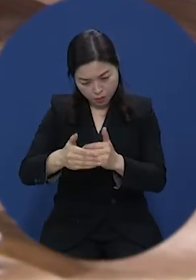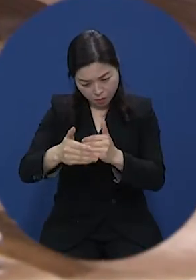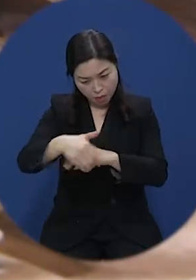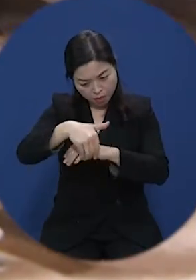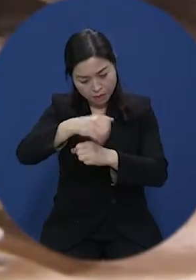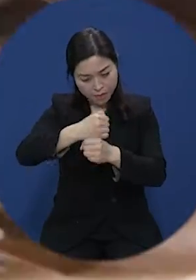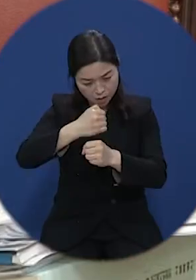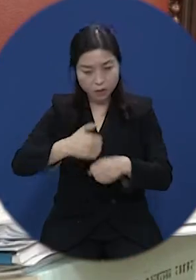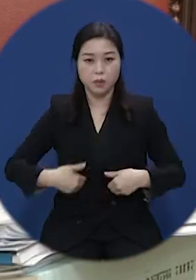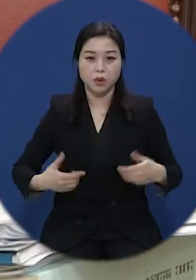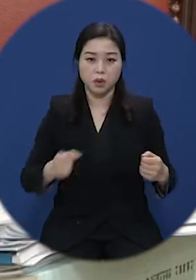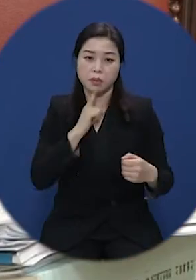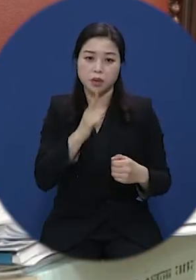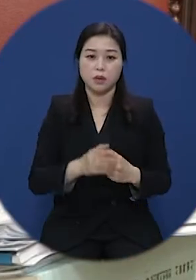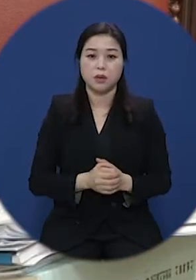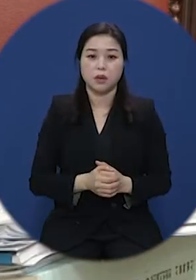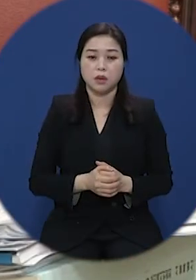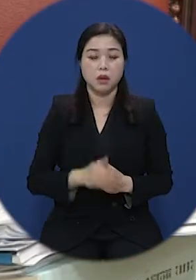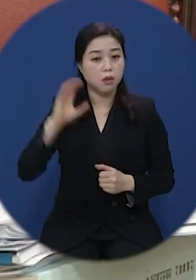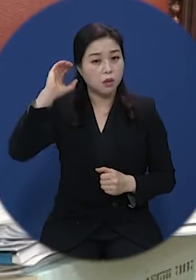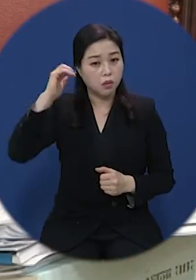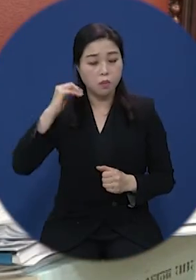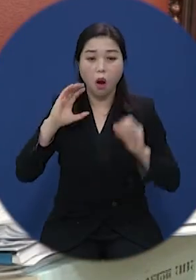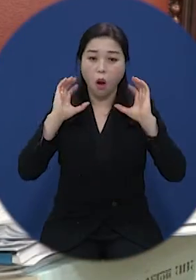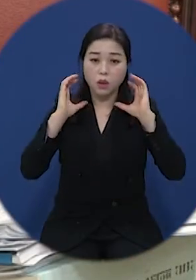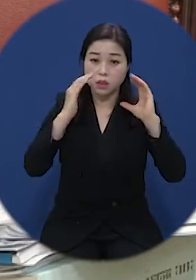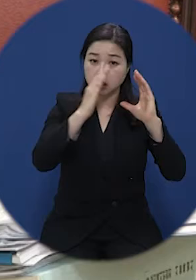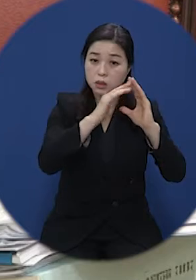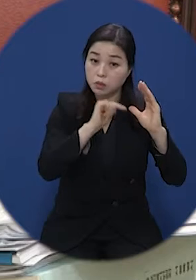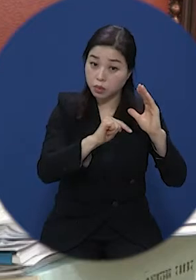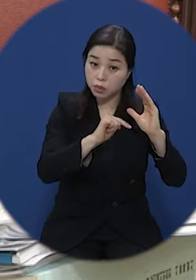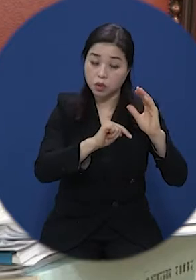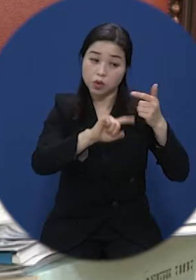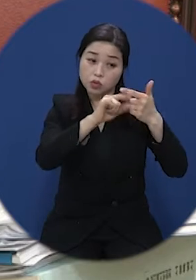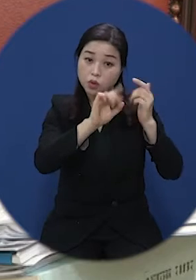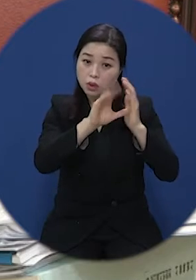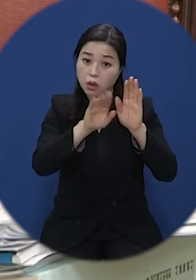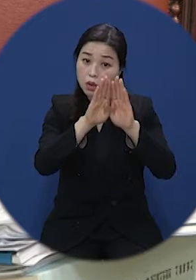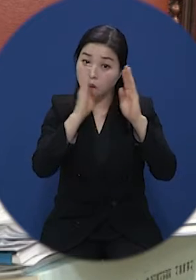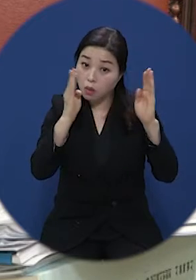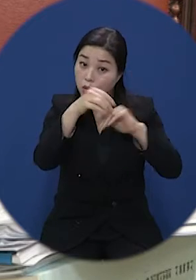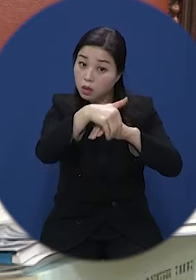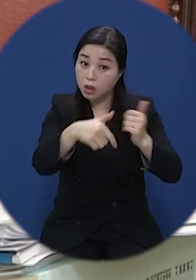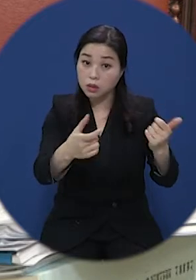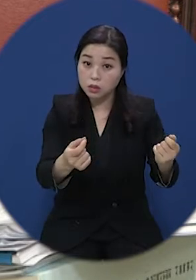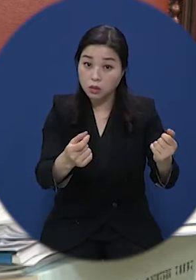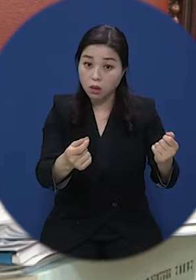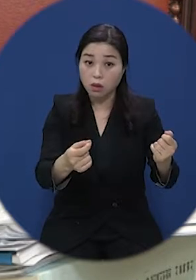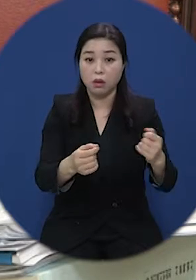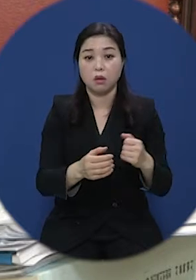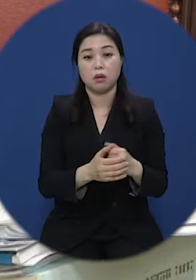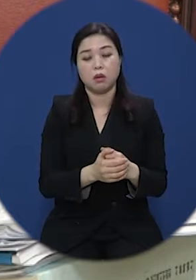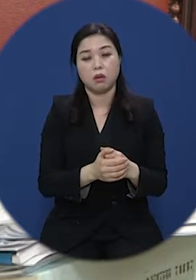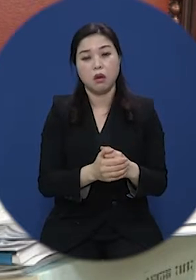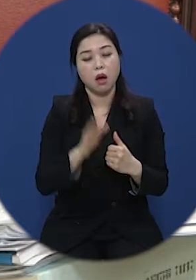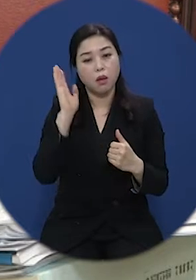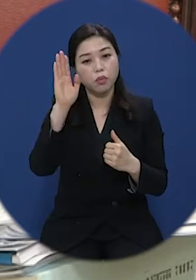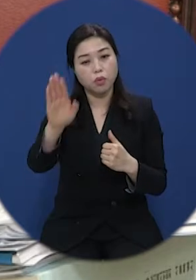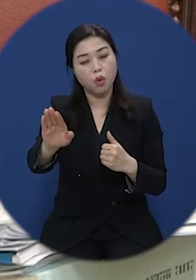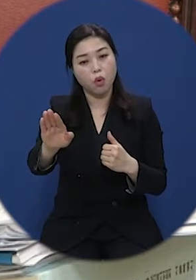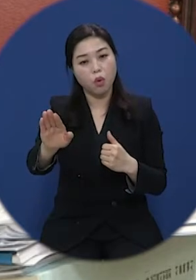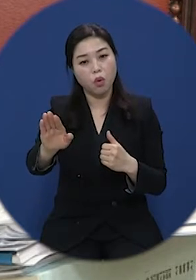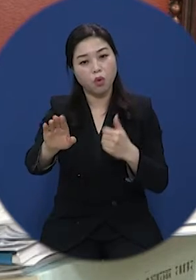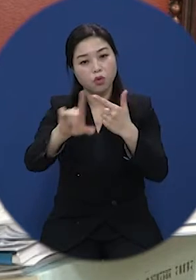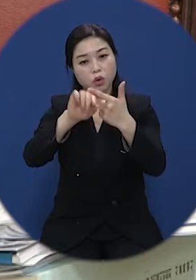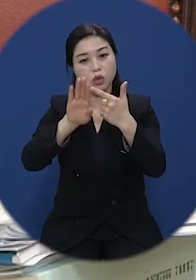지적입니다. 영등포 어린이집 같은 경우에는 6월 개원이잖아요. 그래서 어떻게 보면 나머지 부분들은